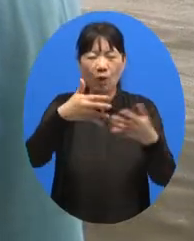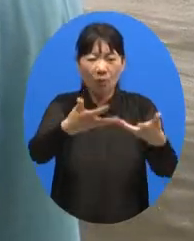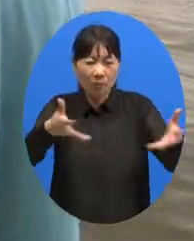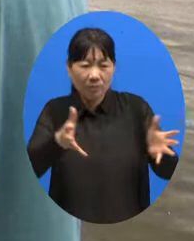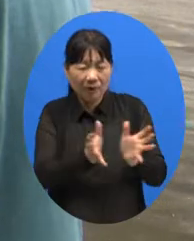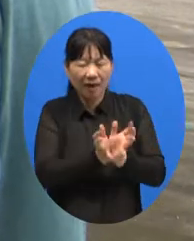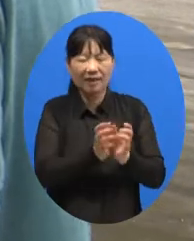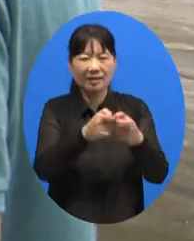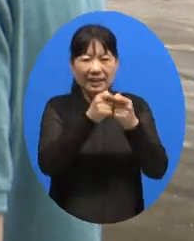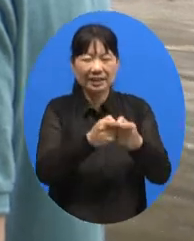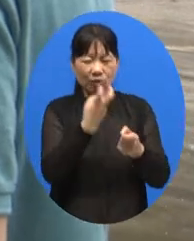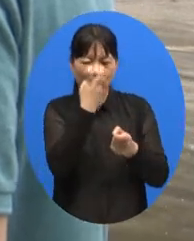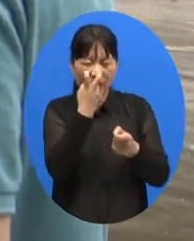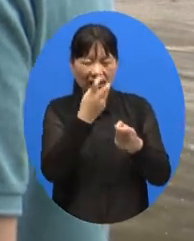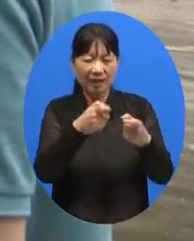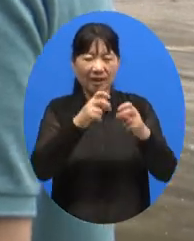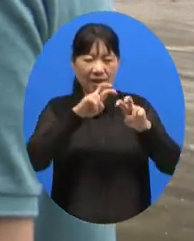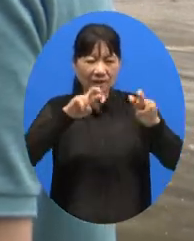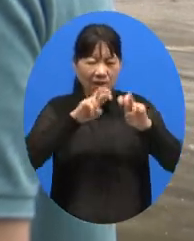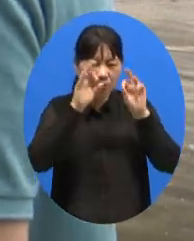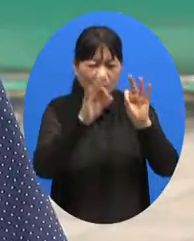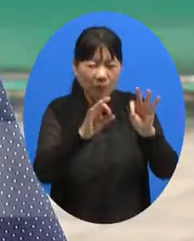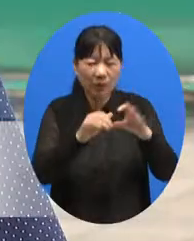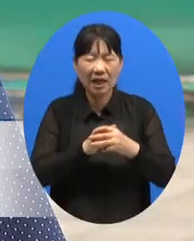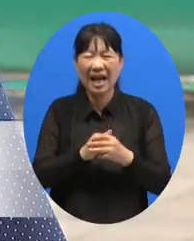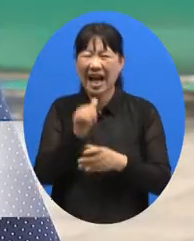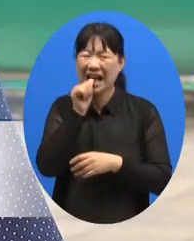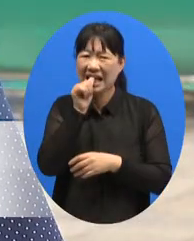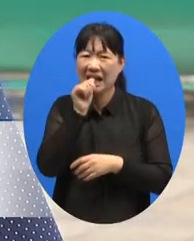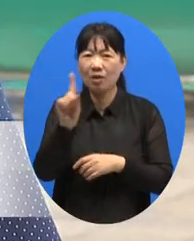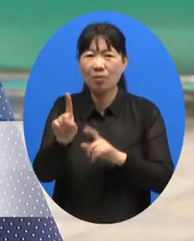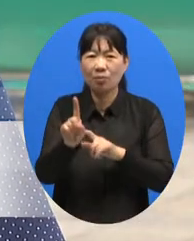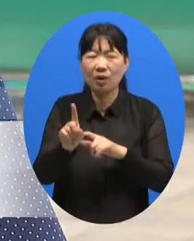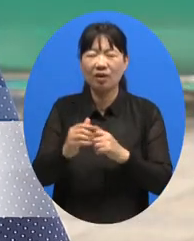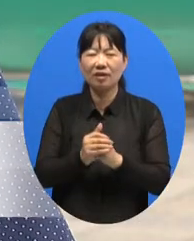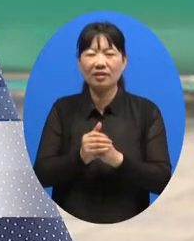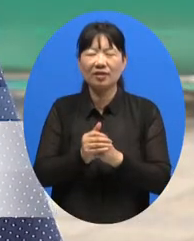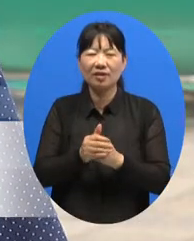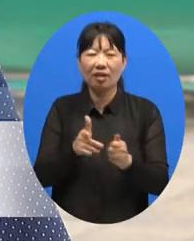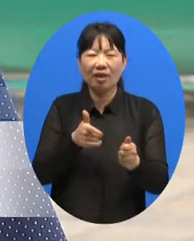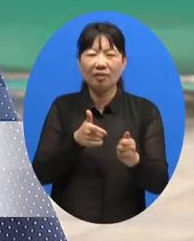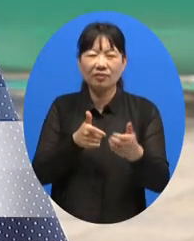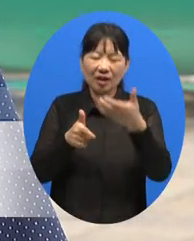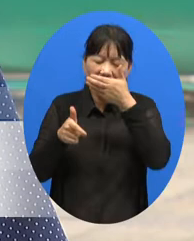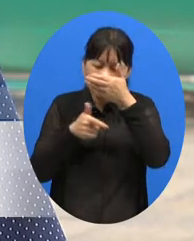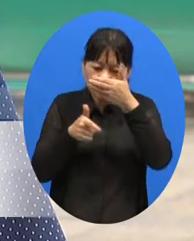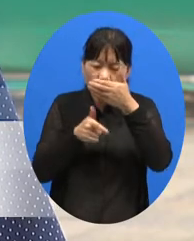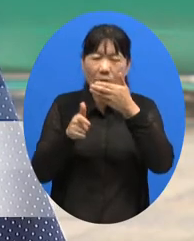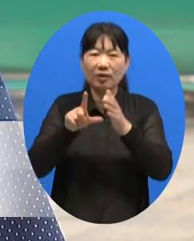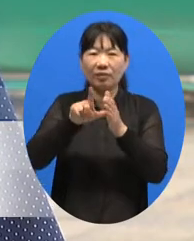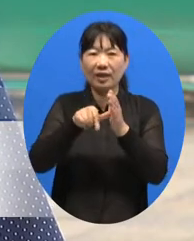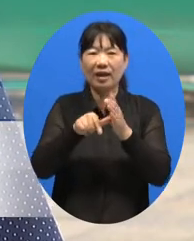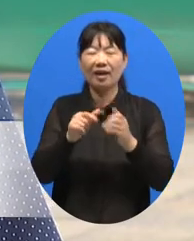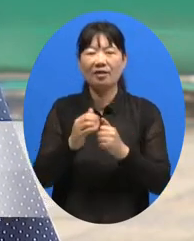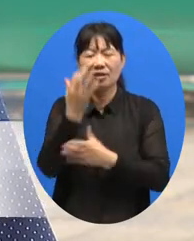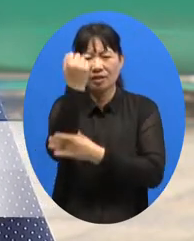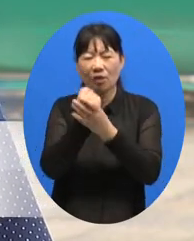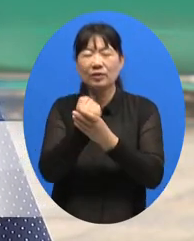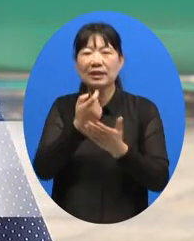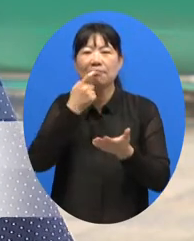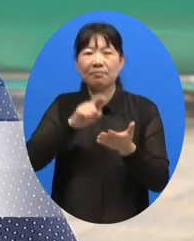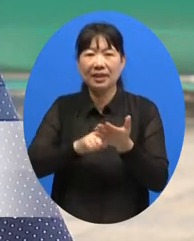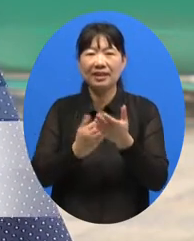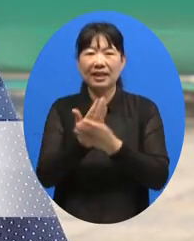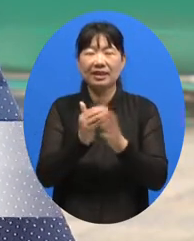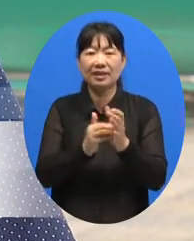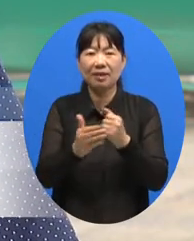관리 상태 등을 꼼꼼히 살핍니다. 세월이 흐르면서 철이라는 것은 그 용접 부분에 부식이라든가 이게 발생하기 쉽기